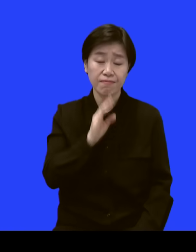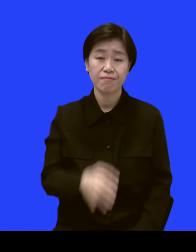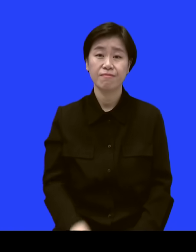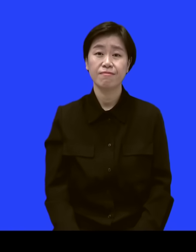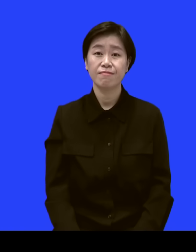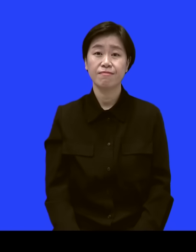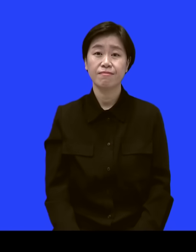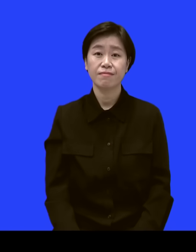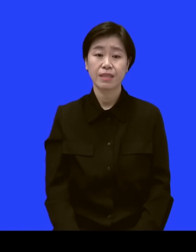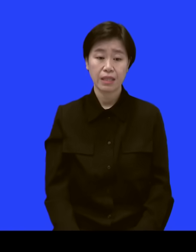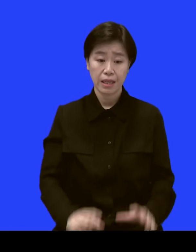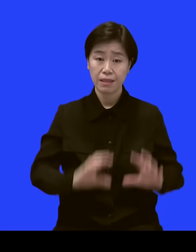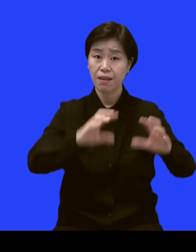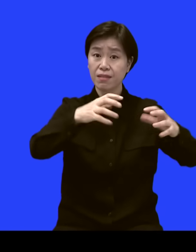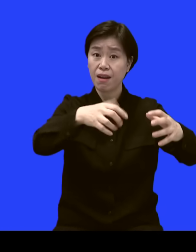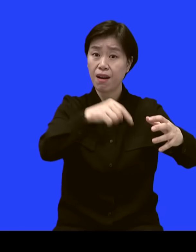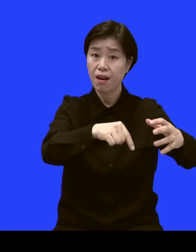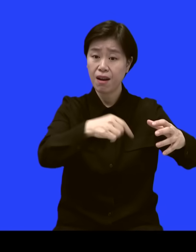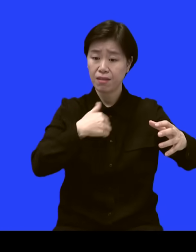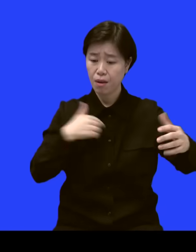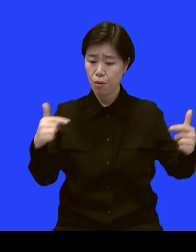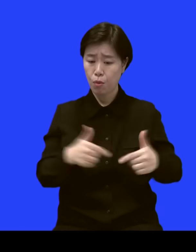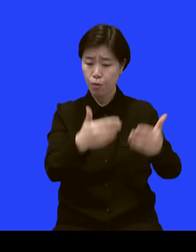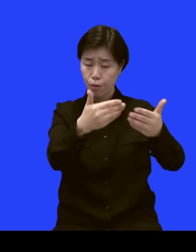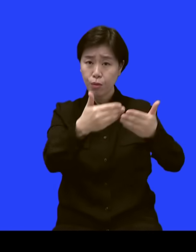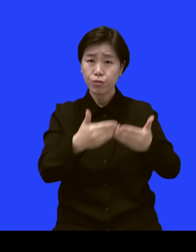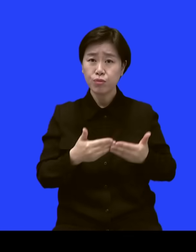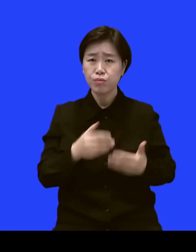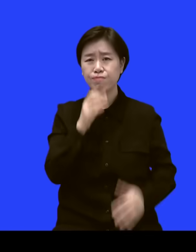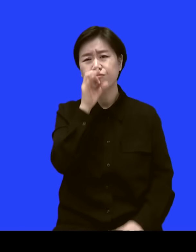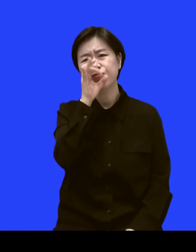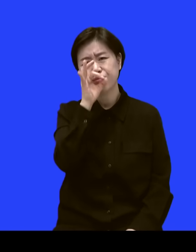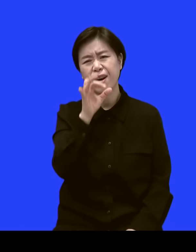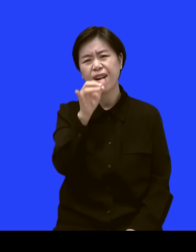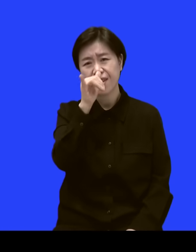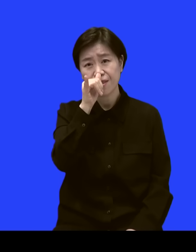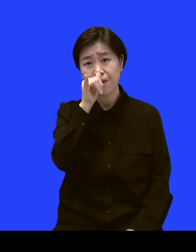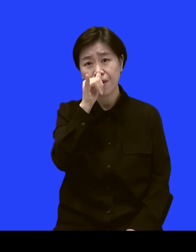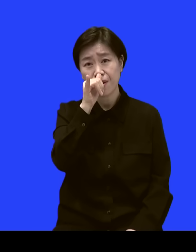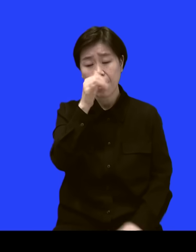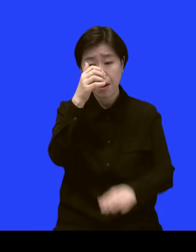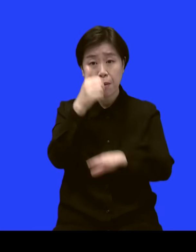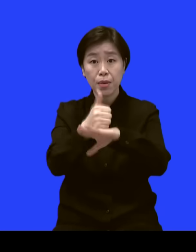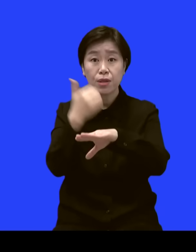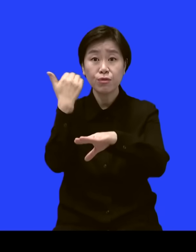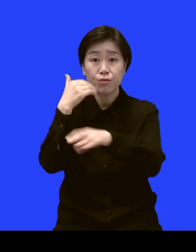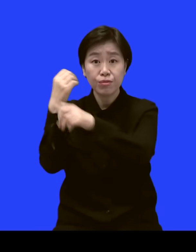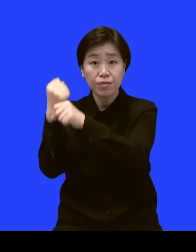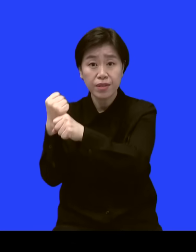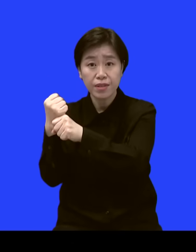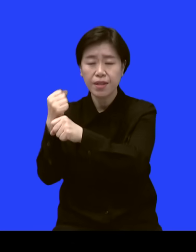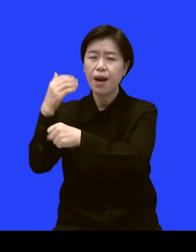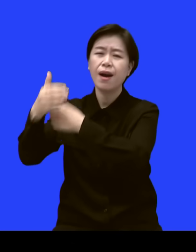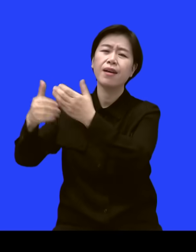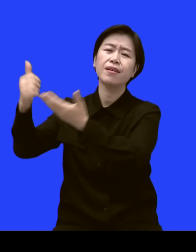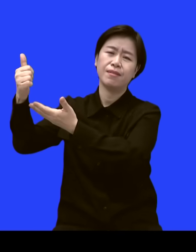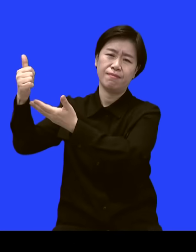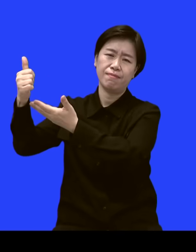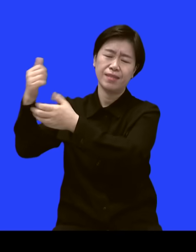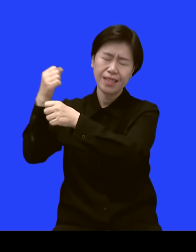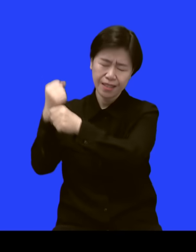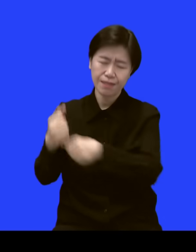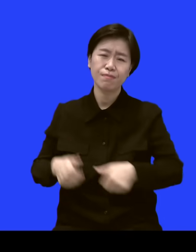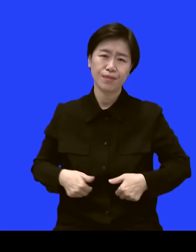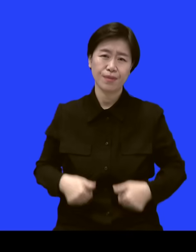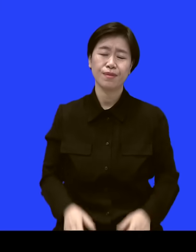세상에 나를 고쳐줄 수 있는 것도 있지만 세상이 나를 못 고치는 건 결국 주님이 고치시는구나라는 걸 제일 많이